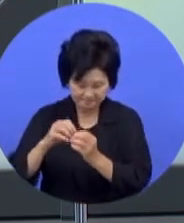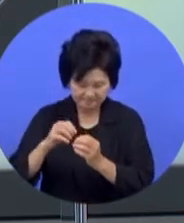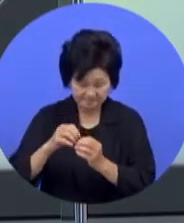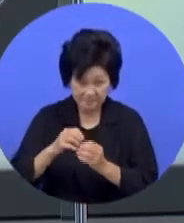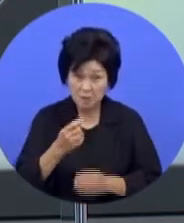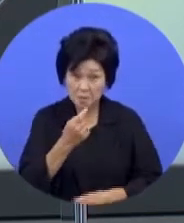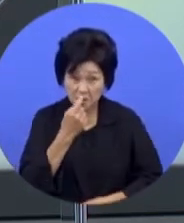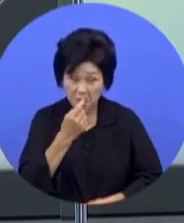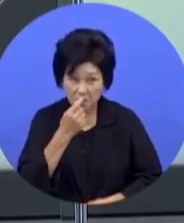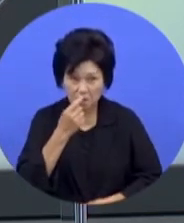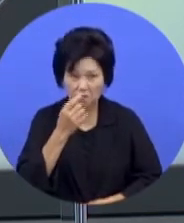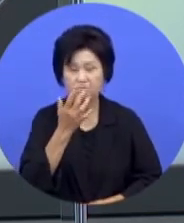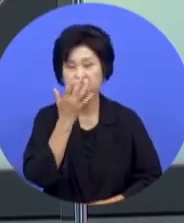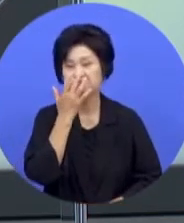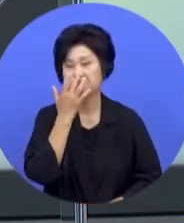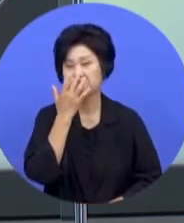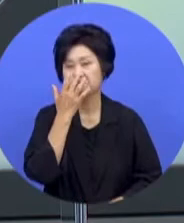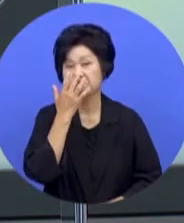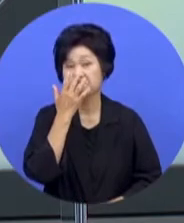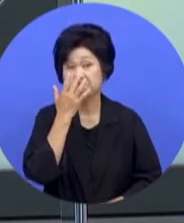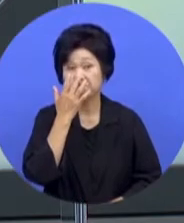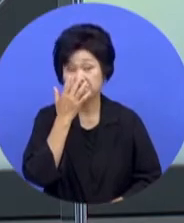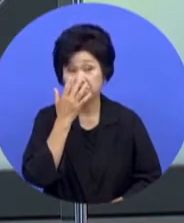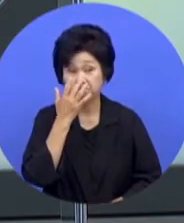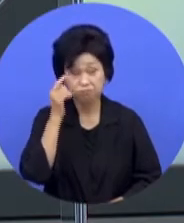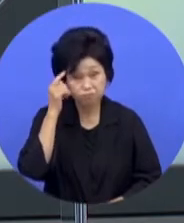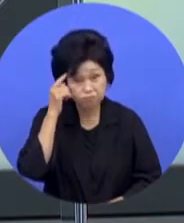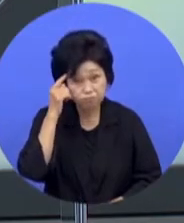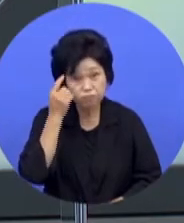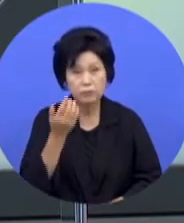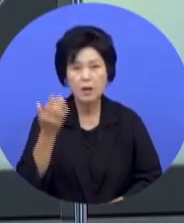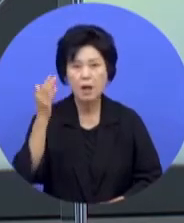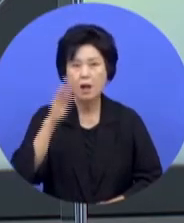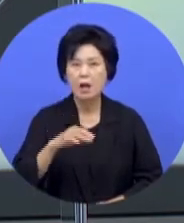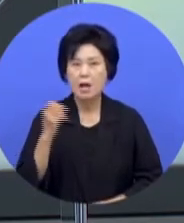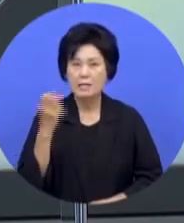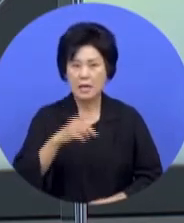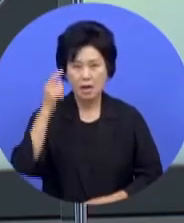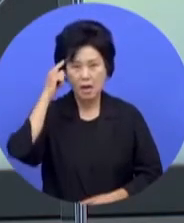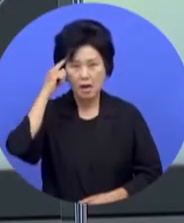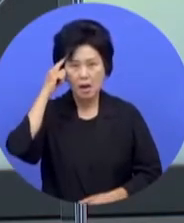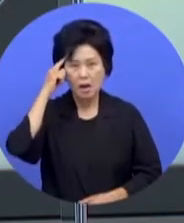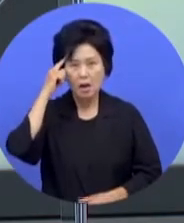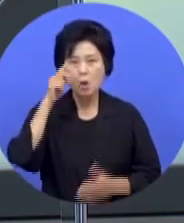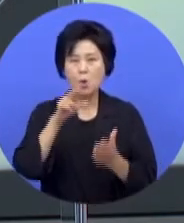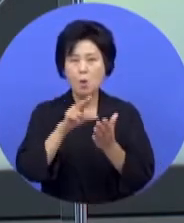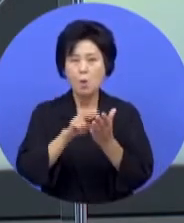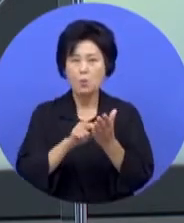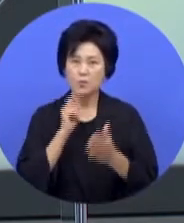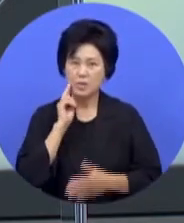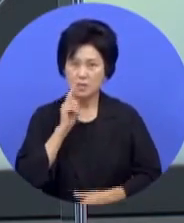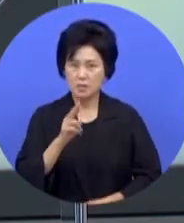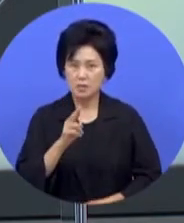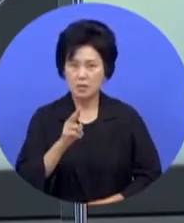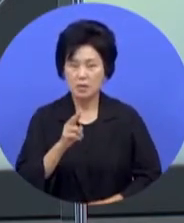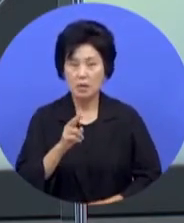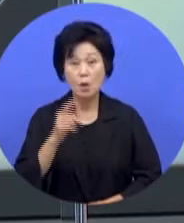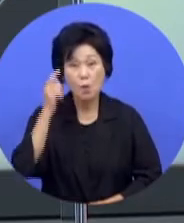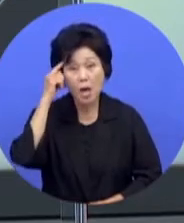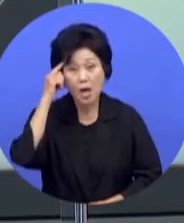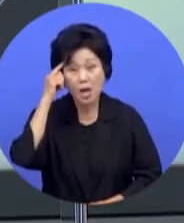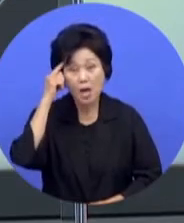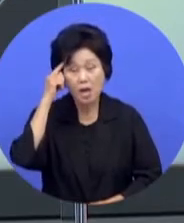좀 문제점을 갖고 생각을 해보니까 네. 참 심각한 문제가 있는 거예요. 뭐냐면 우리가 믿음의